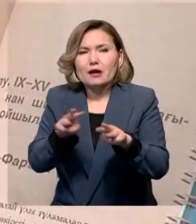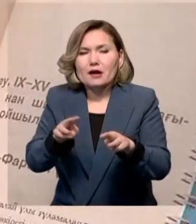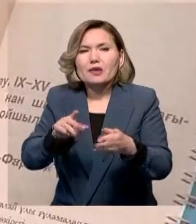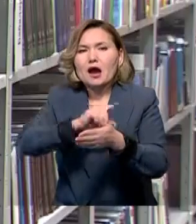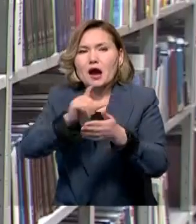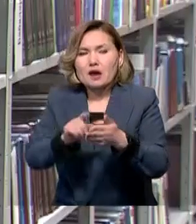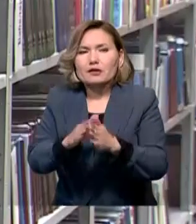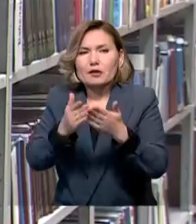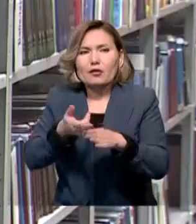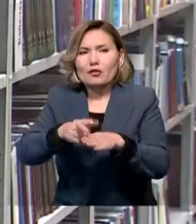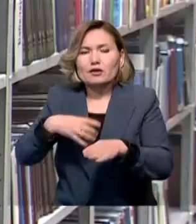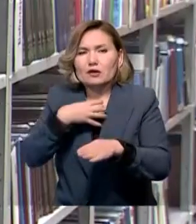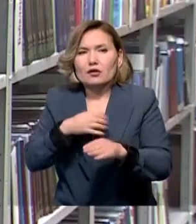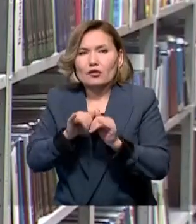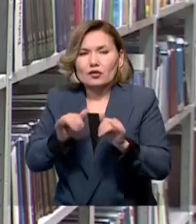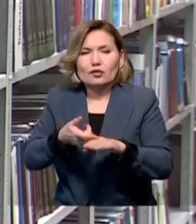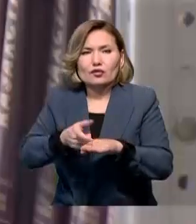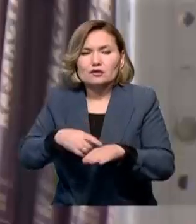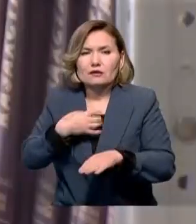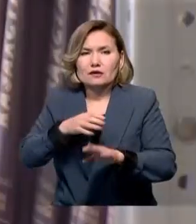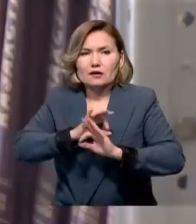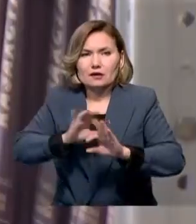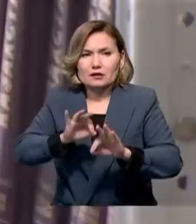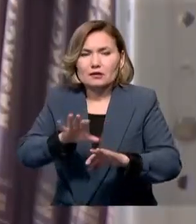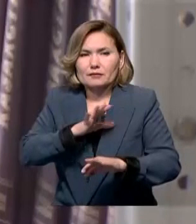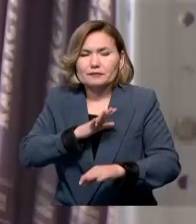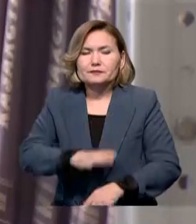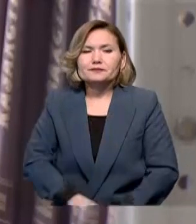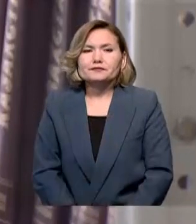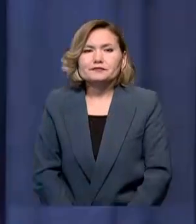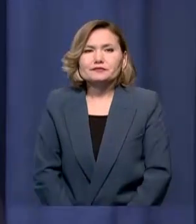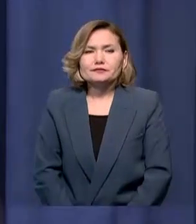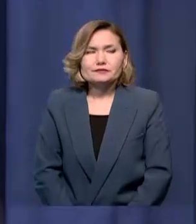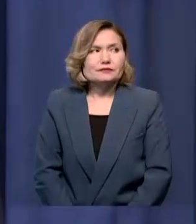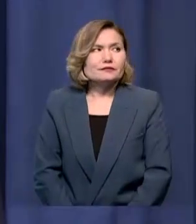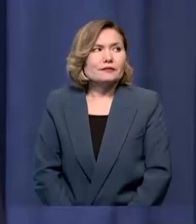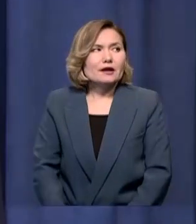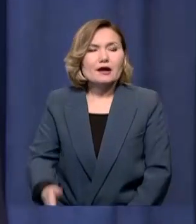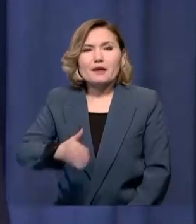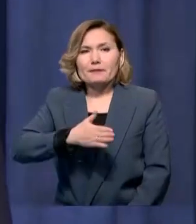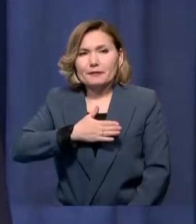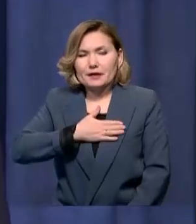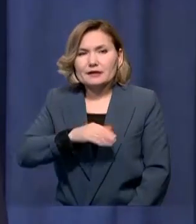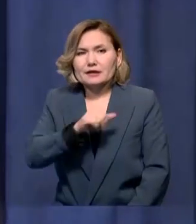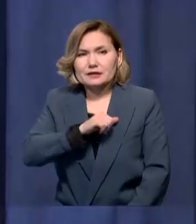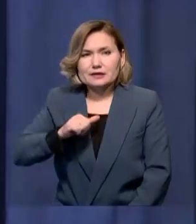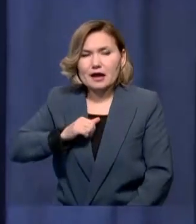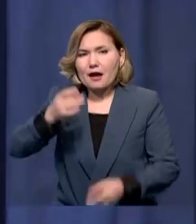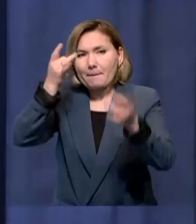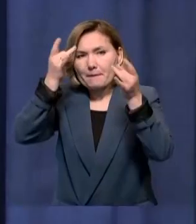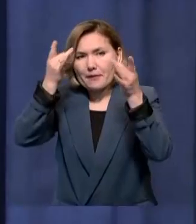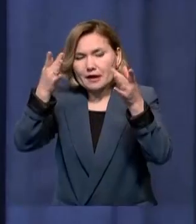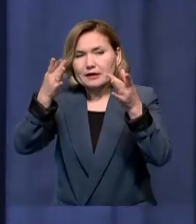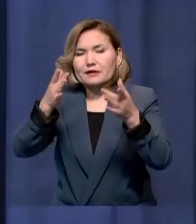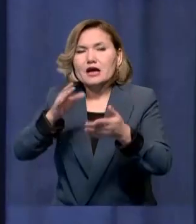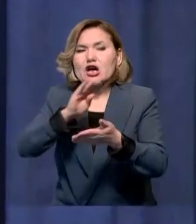әдебиет дамымай басқа саланың дамуы мүмкін емес деп ұсыныстың назарға алынатынын айтты. Мен өзім мәдениет туралы заңға жазушының